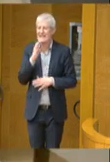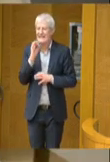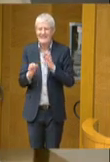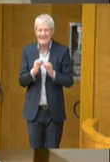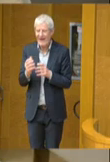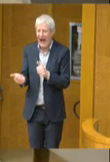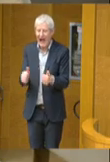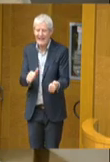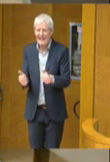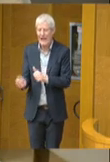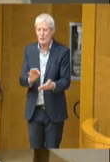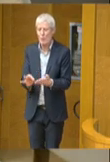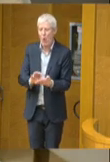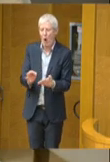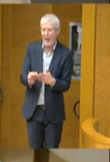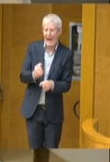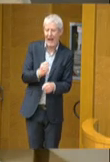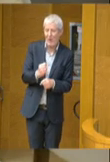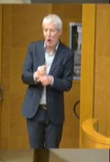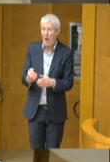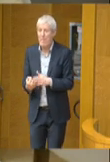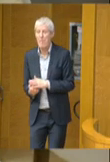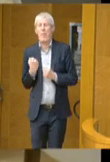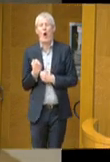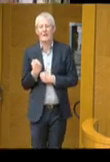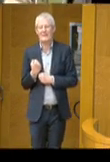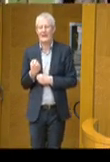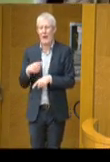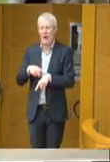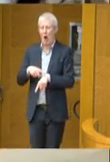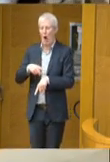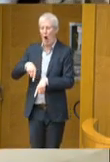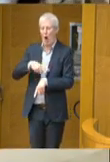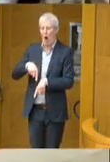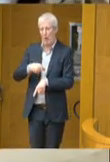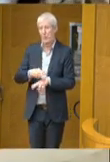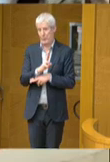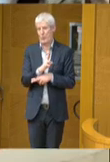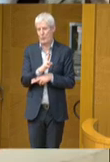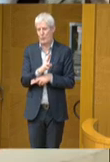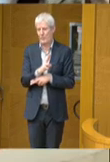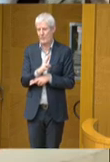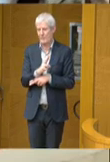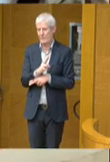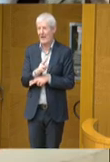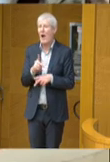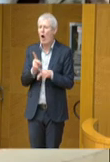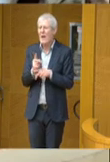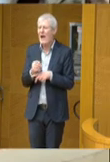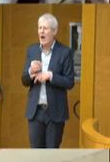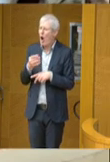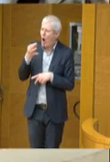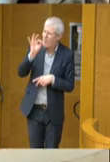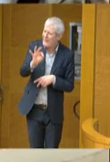ovvero ex alternanze scuola e lavoro, potenziati rispetto al numero delle ore che i compagni andranno a svolgere. E ha lo scopo